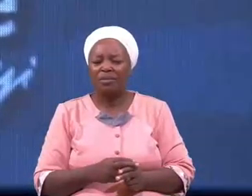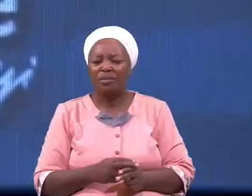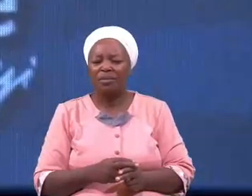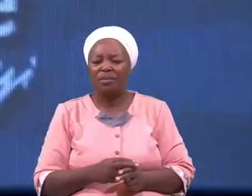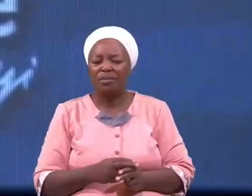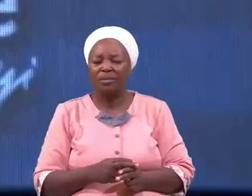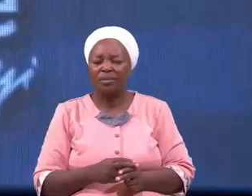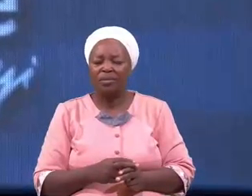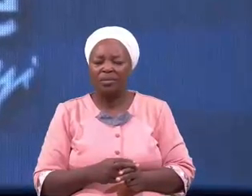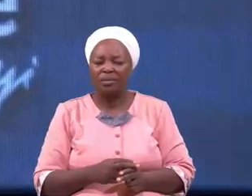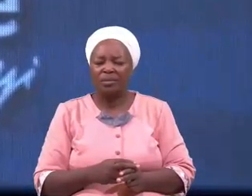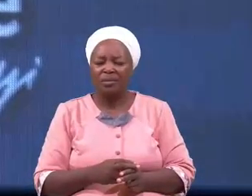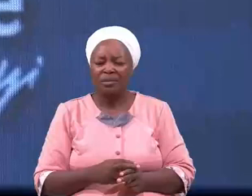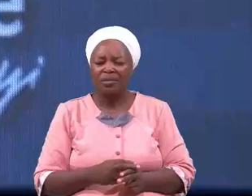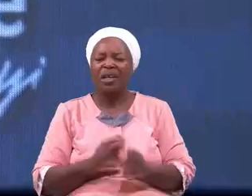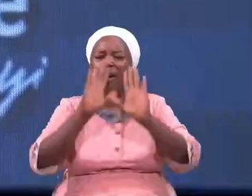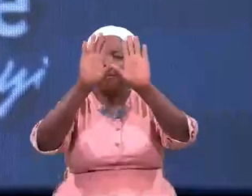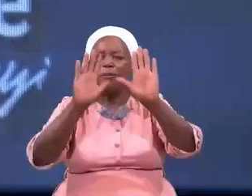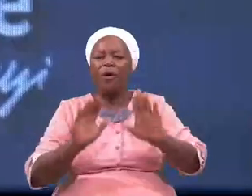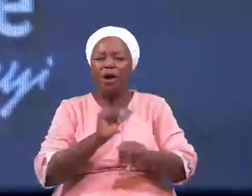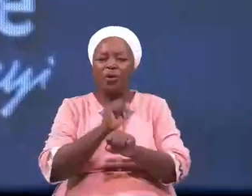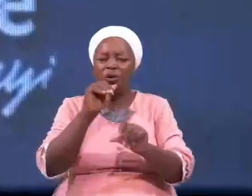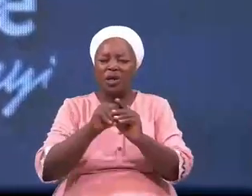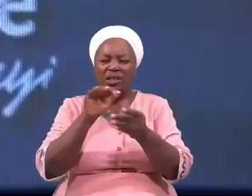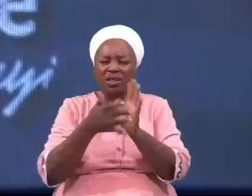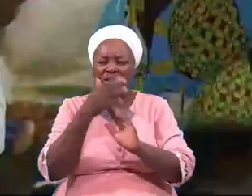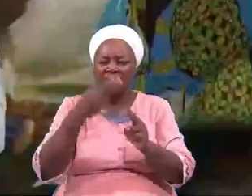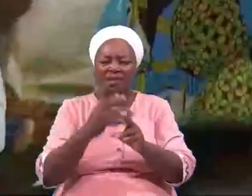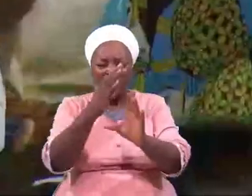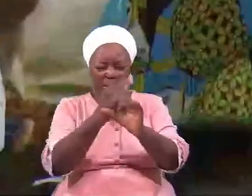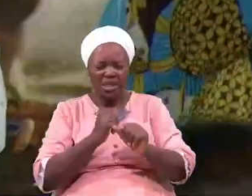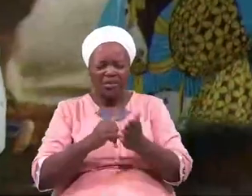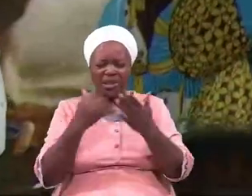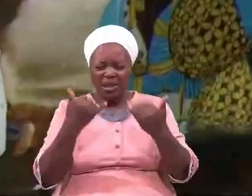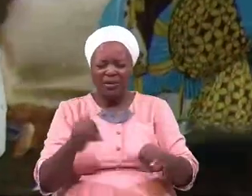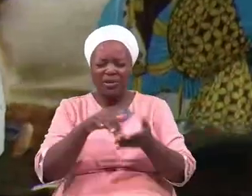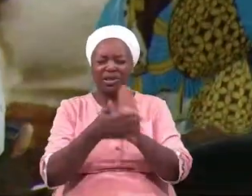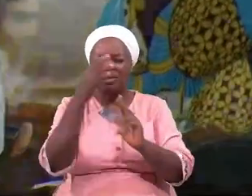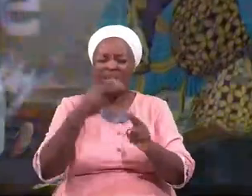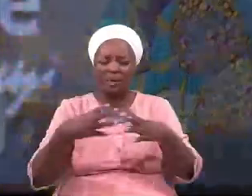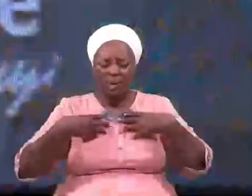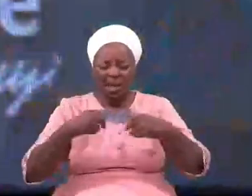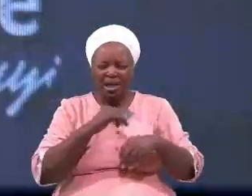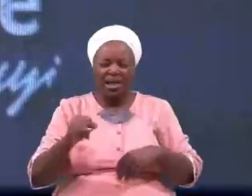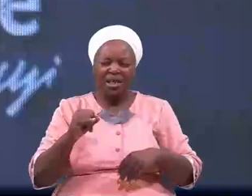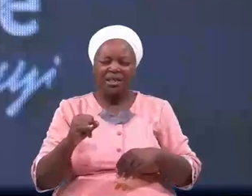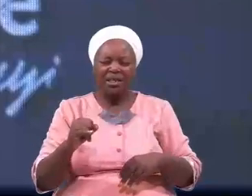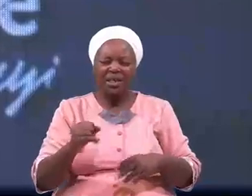de Jésus. Les miracles. Recevez-les maintenant. La